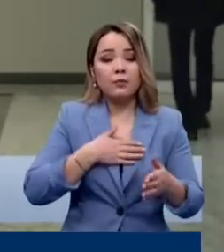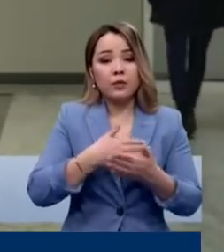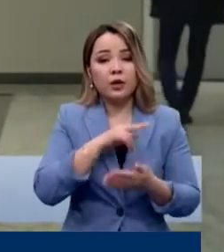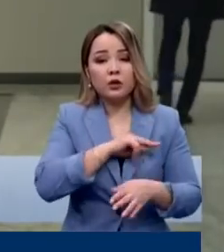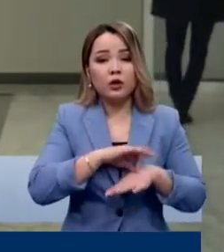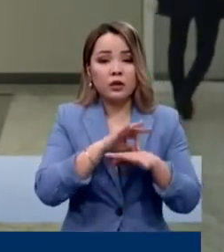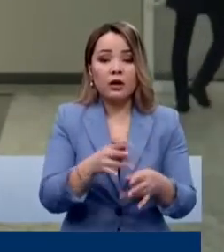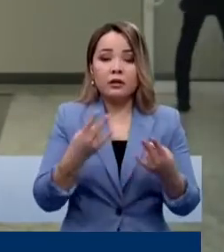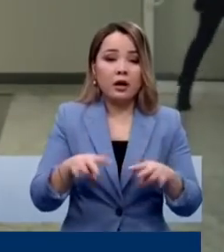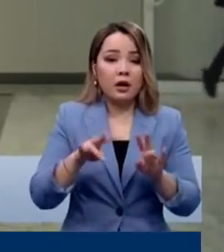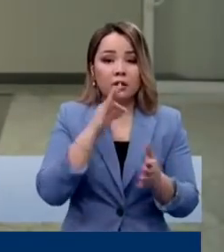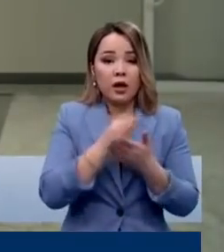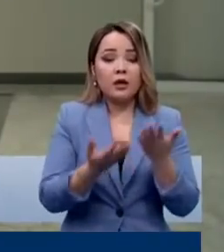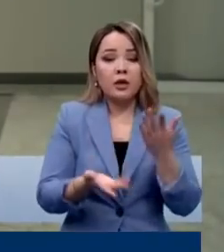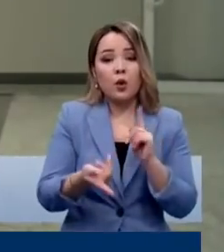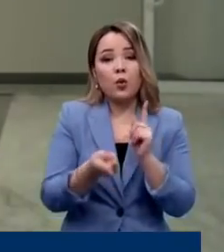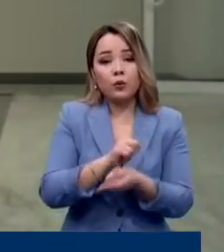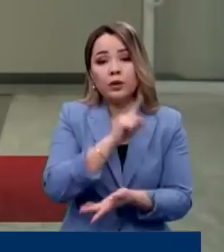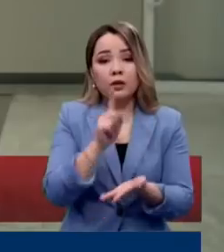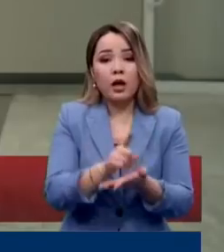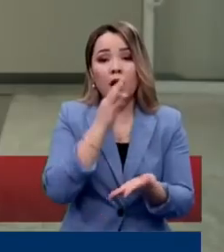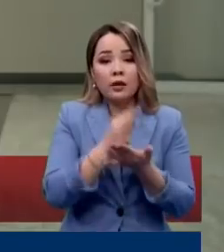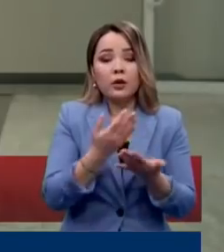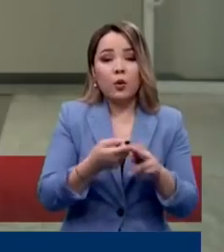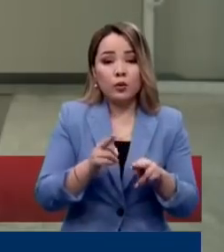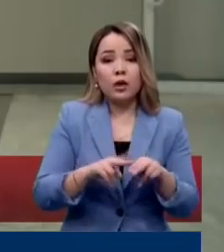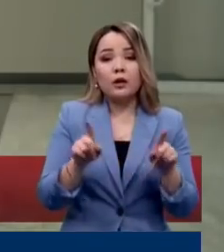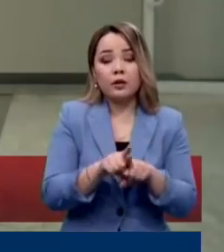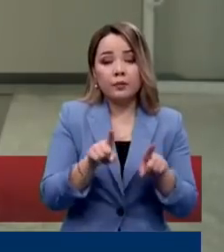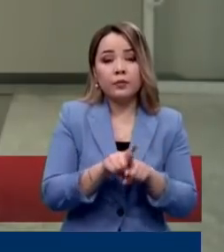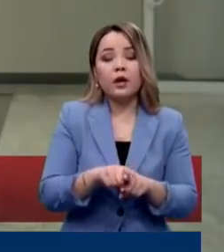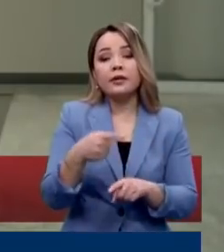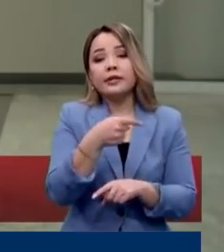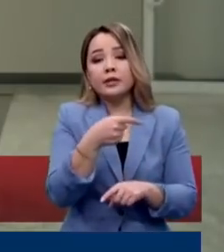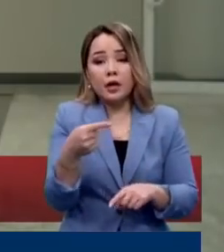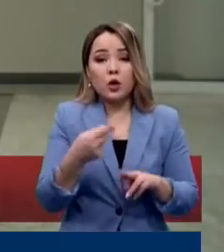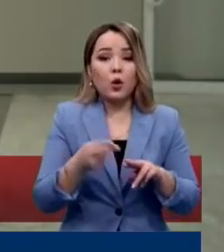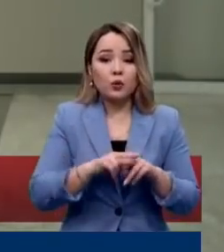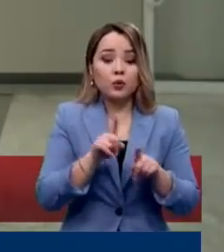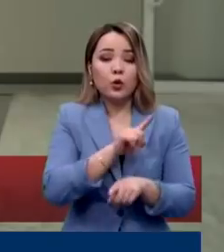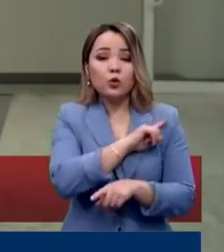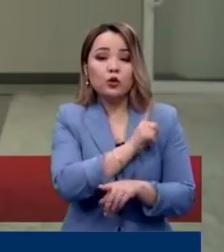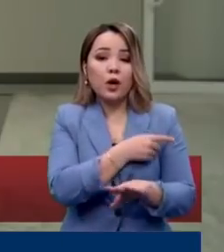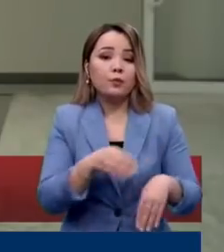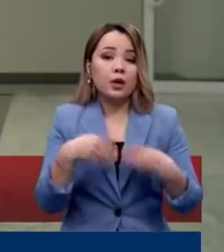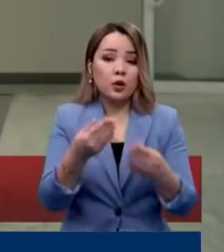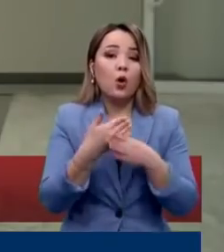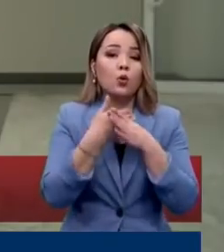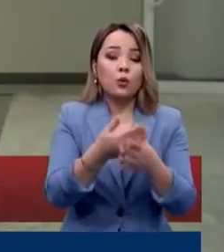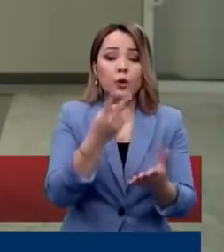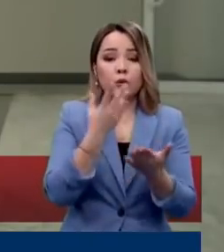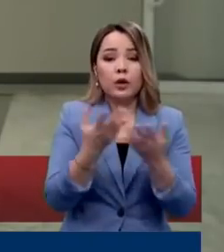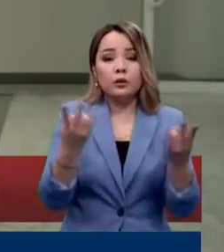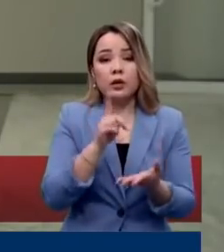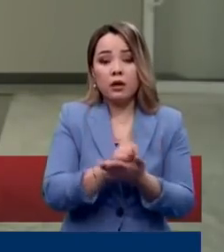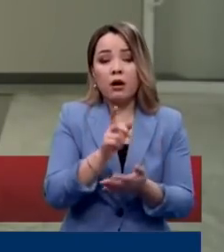жоқ. Бұған жаңа өзгеретін өзгерістер енгізу керек те, бұларды керісінше бұларға күш беру керек, бұларға көмектесу керек.